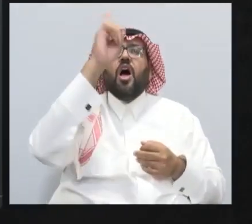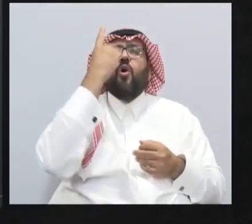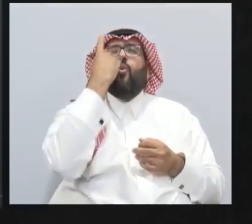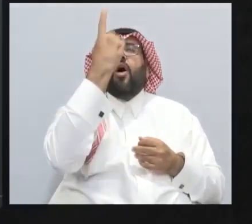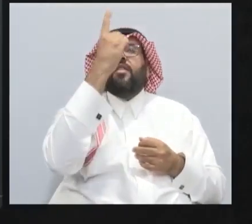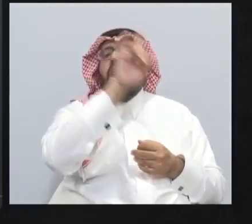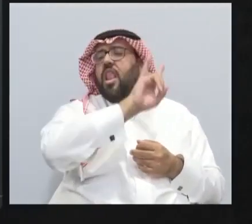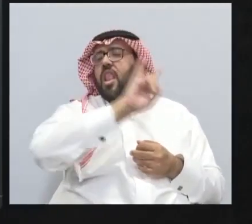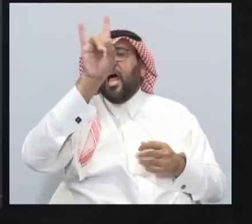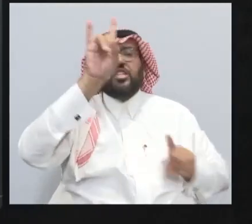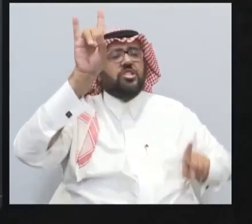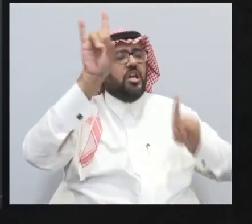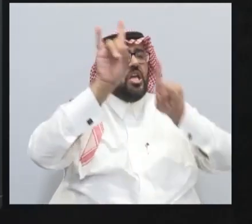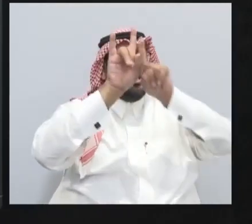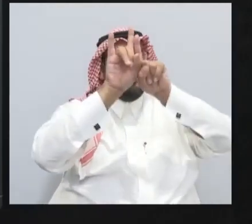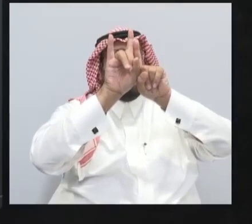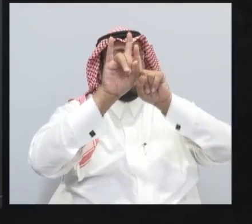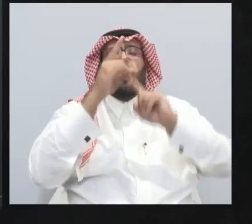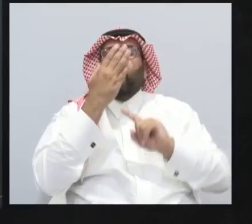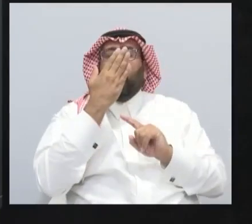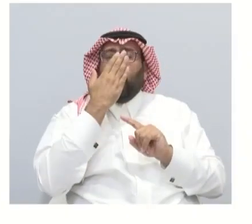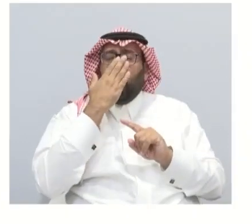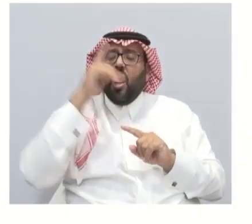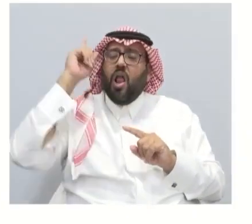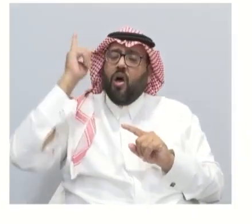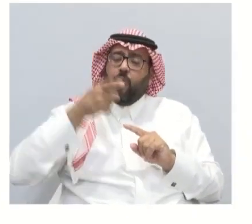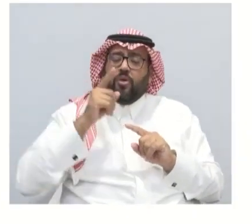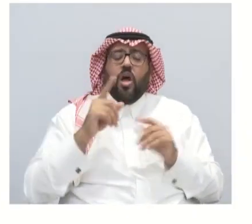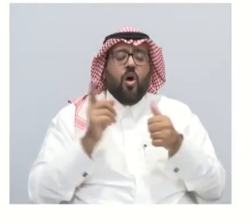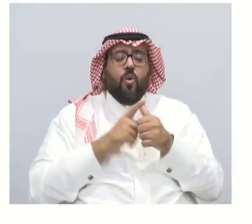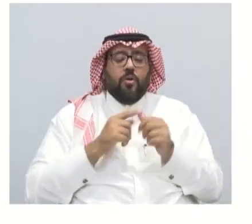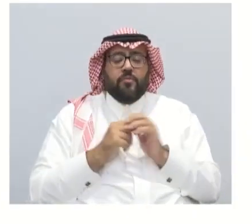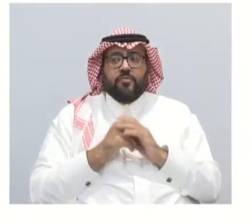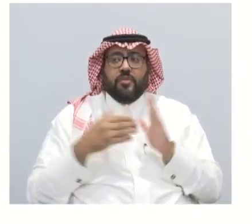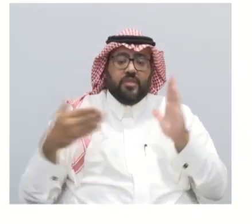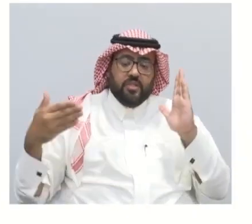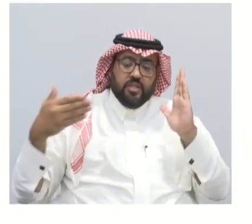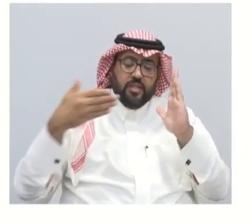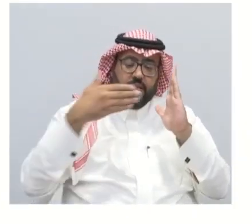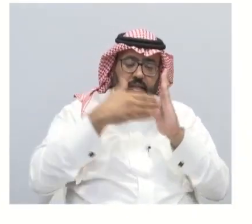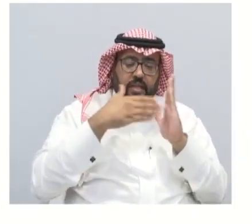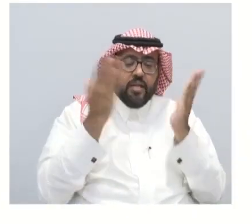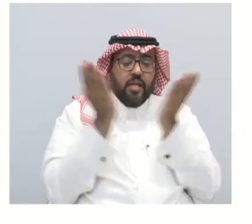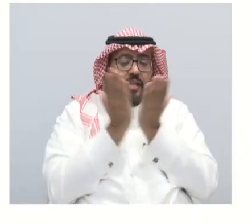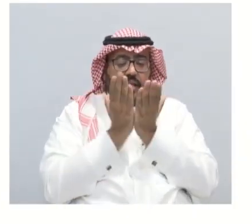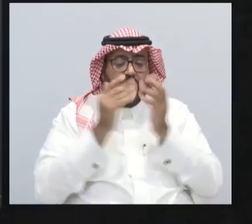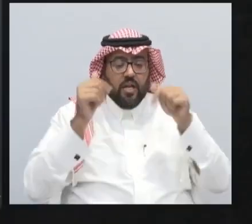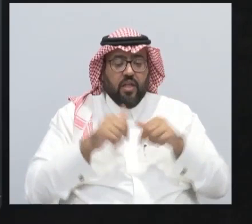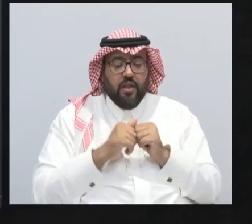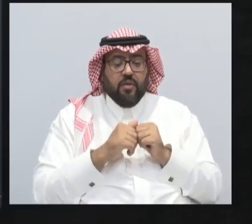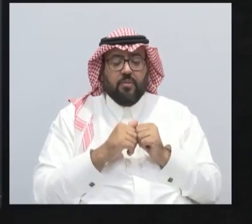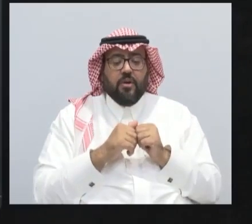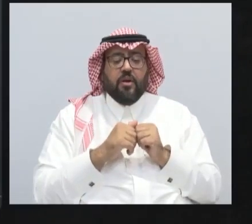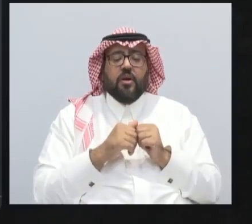لا شريك له وبذلك امرت وانا اول المسلمين بهذا نكون قد انتهينا من درسنا